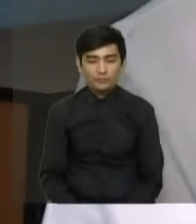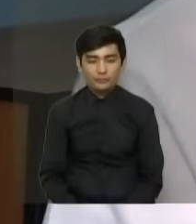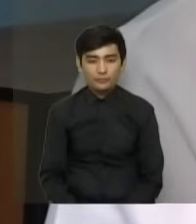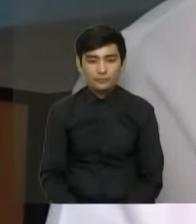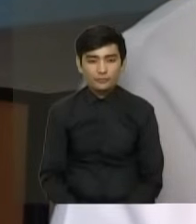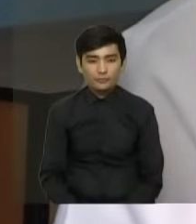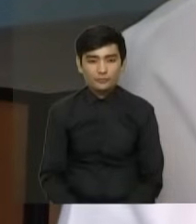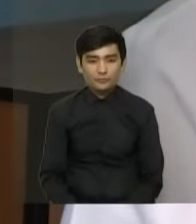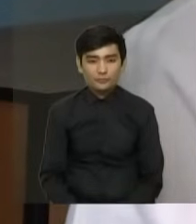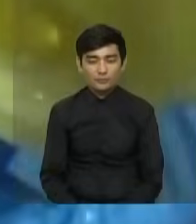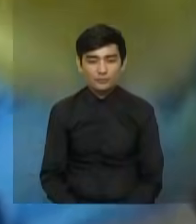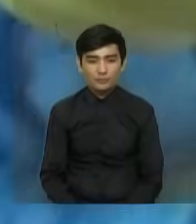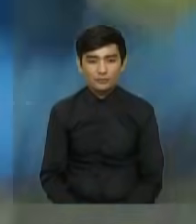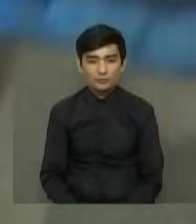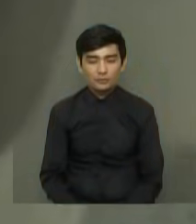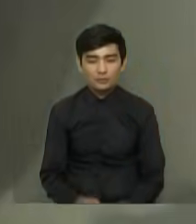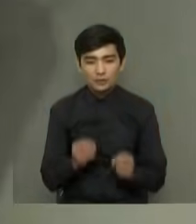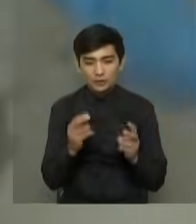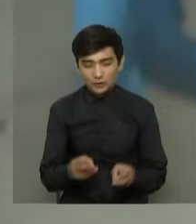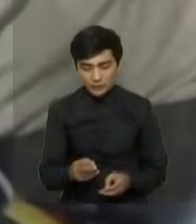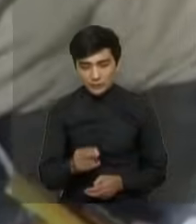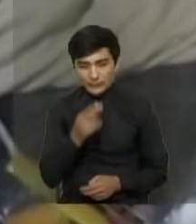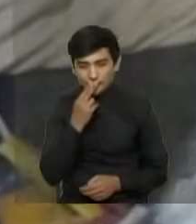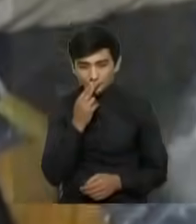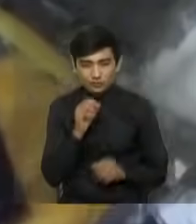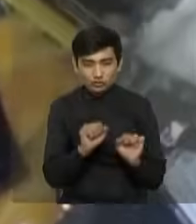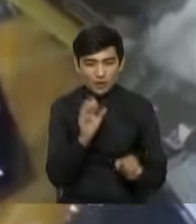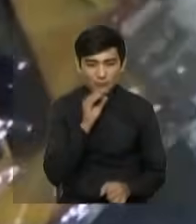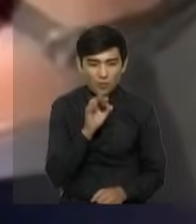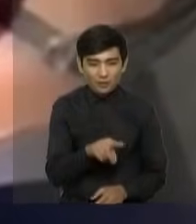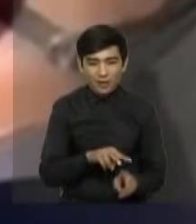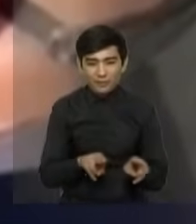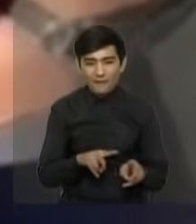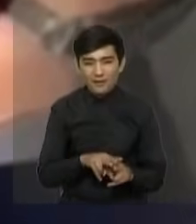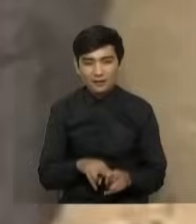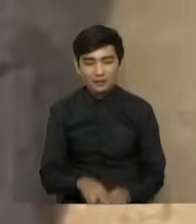этом правоохранительным органам. Как оградить подростков от пагубного влияния?